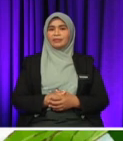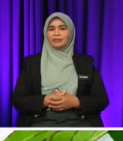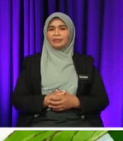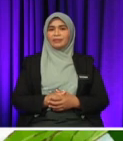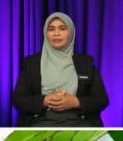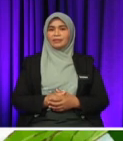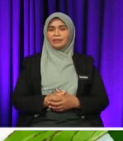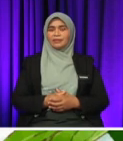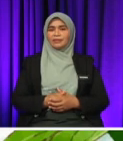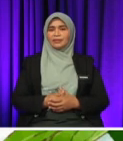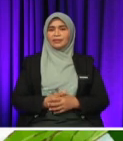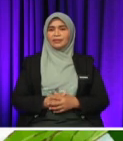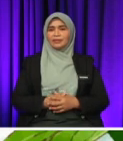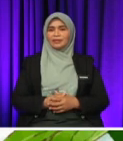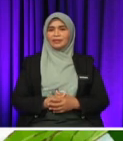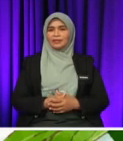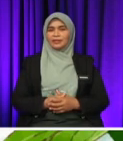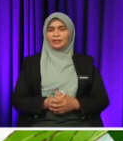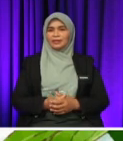sedap suara